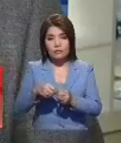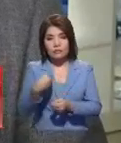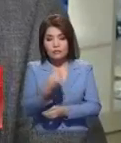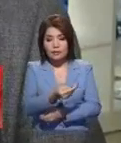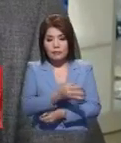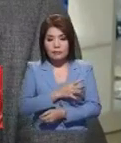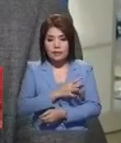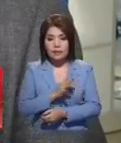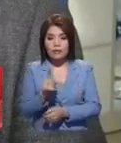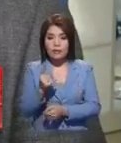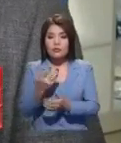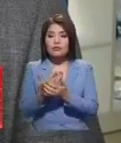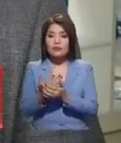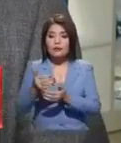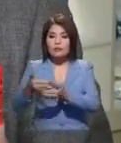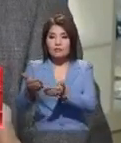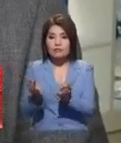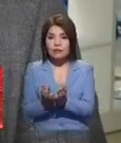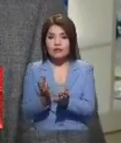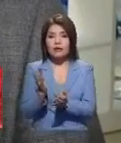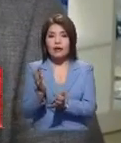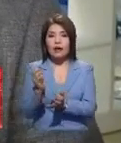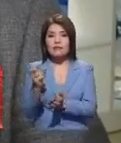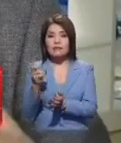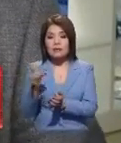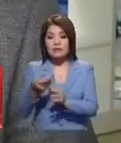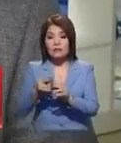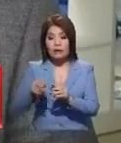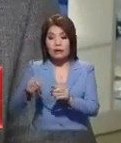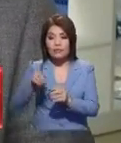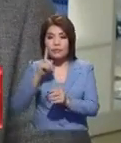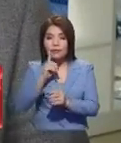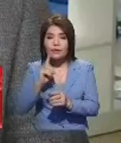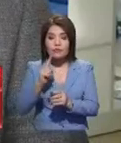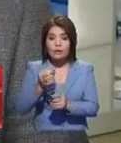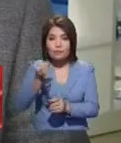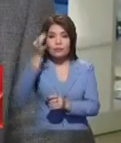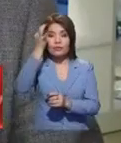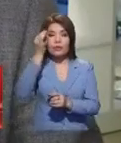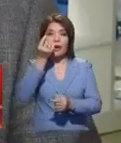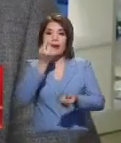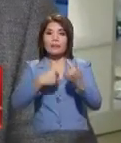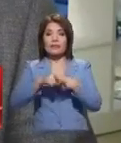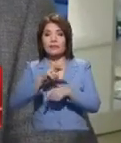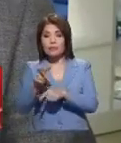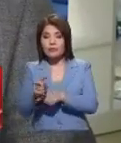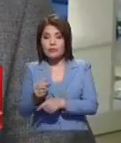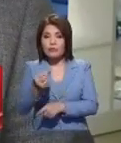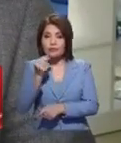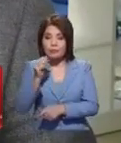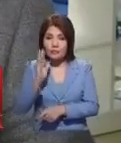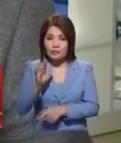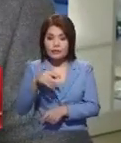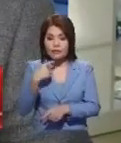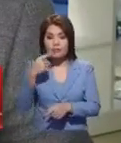Менің қазанның дәмі тартсын, сен қайта келіп сол қазаннан дәм тататын бол деген сияқты. Сондай бір идеямен, сондай